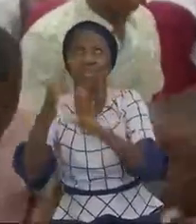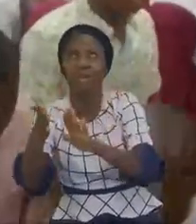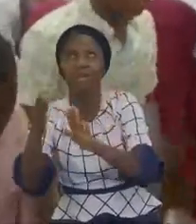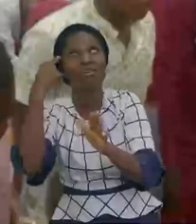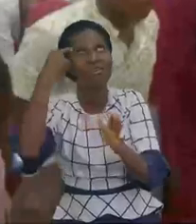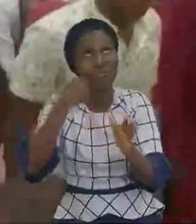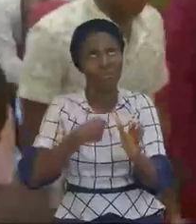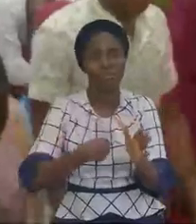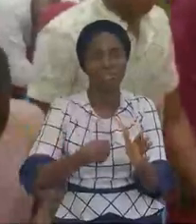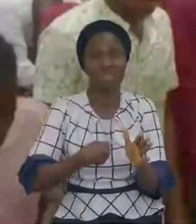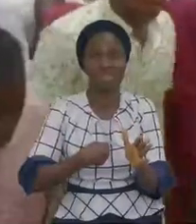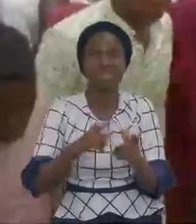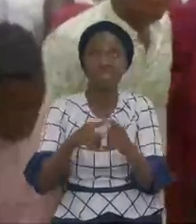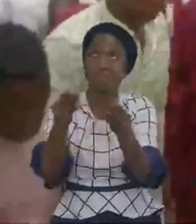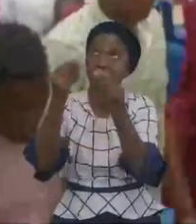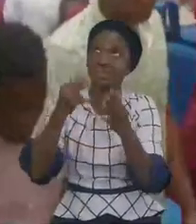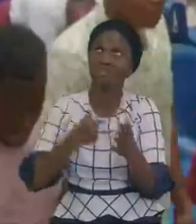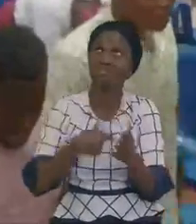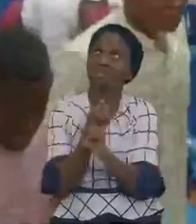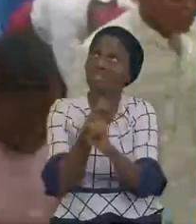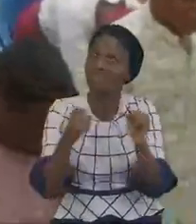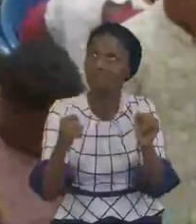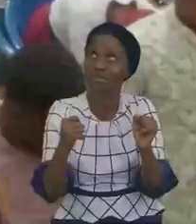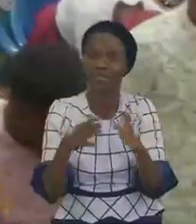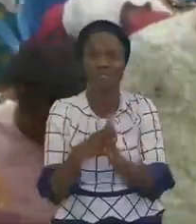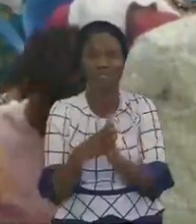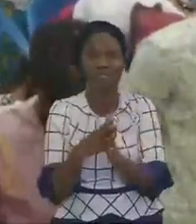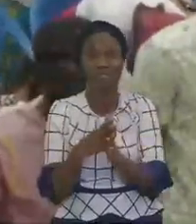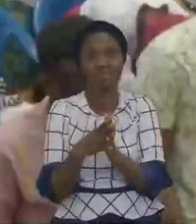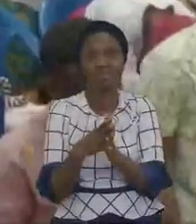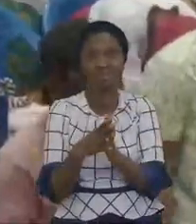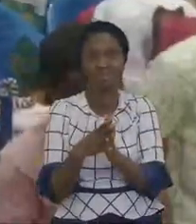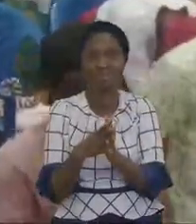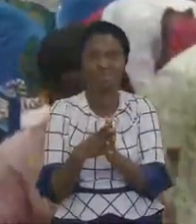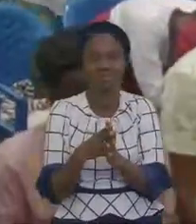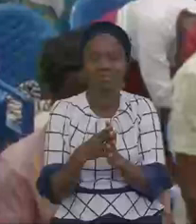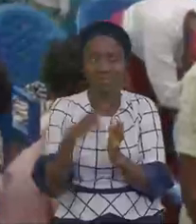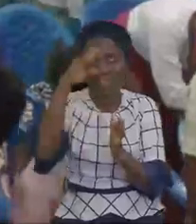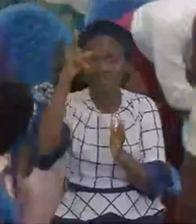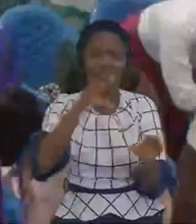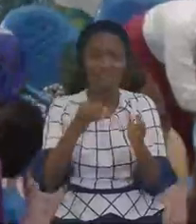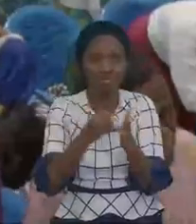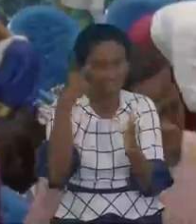salut. Il le fera. Il le fera.